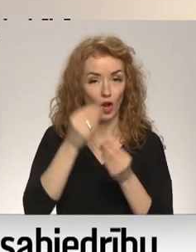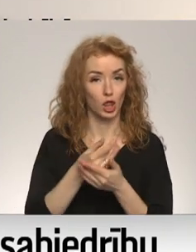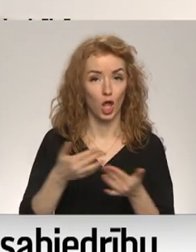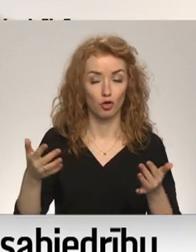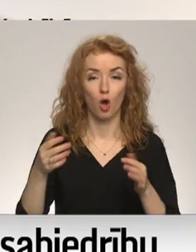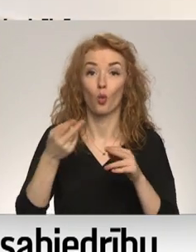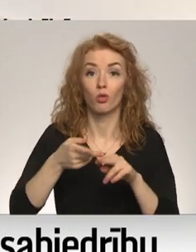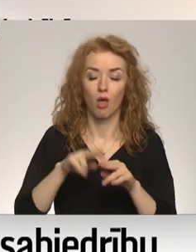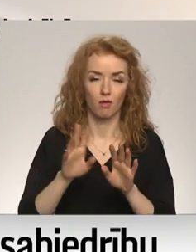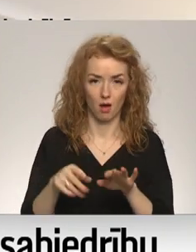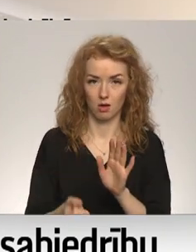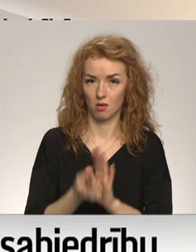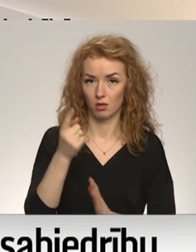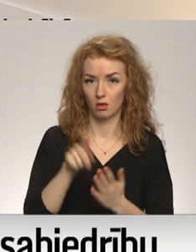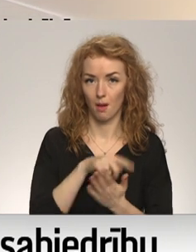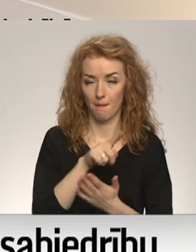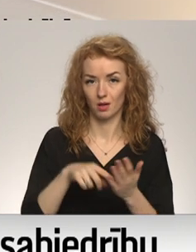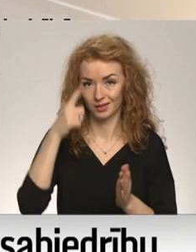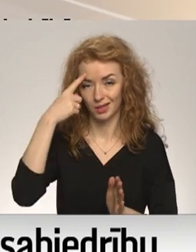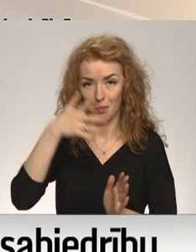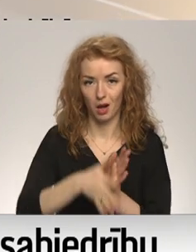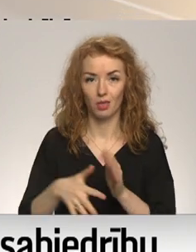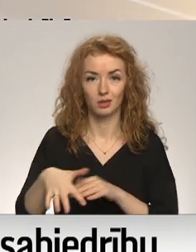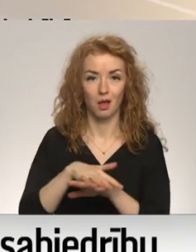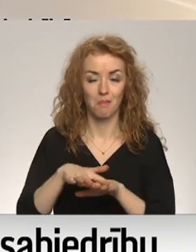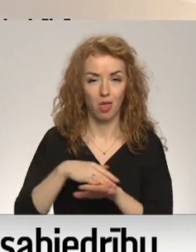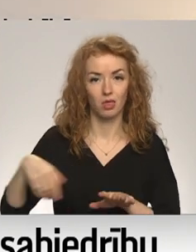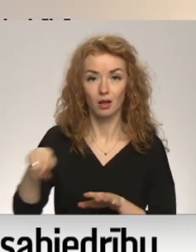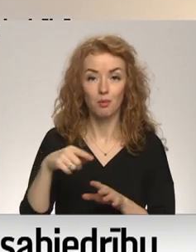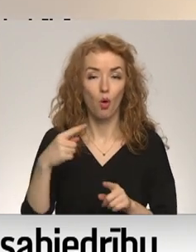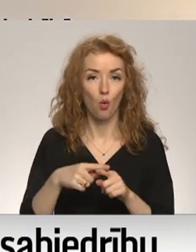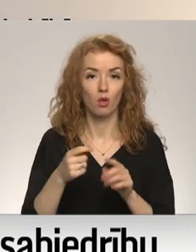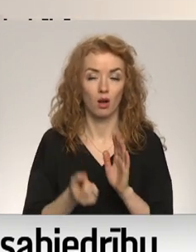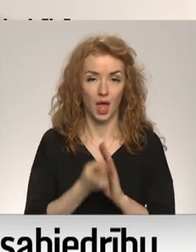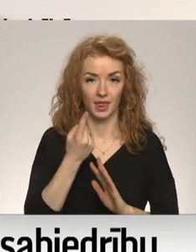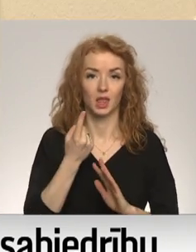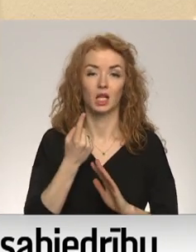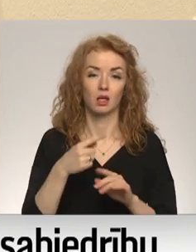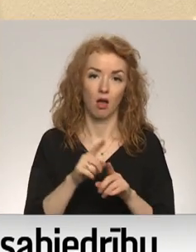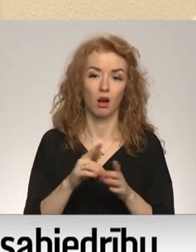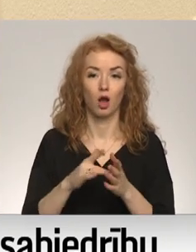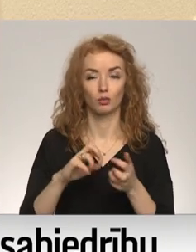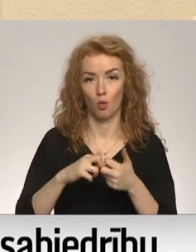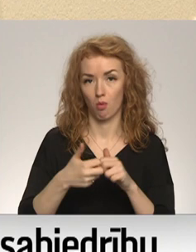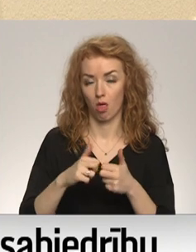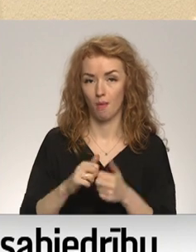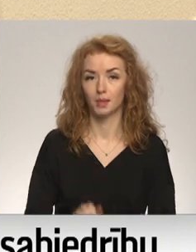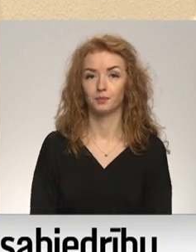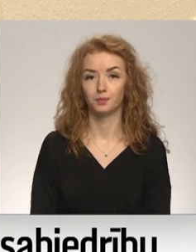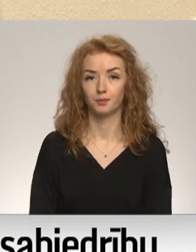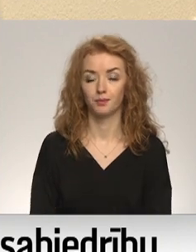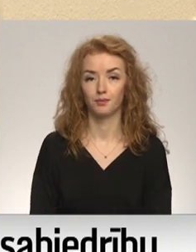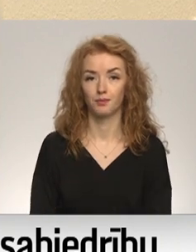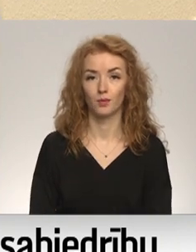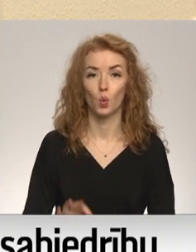var radīt kaut kādu nepareizu sapratni sabiedrībā un arī ietekmēt sabiedrības uzskatu.